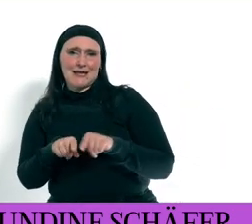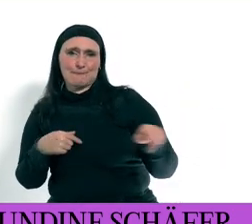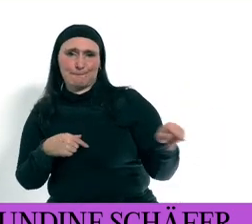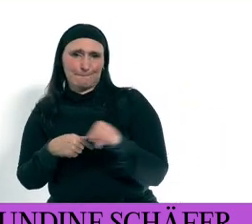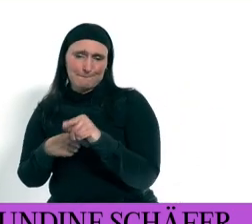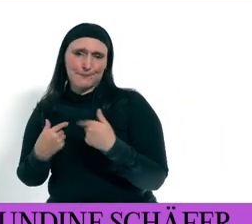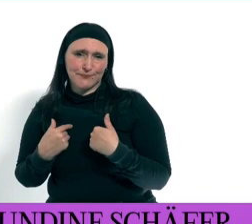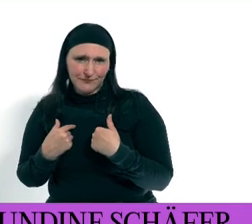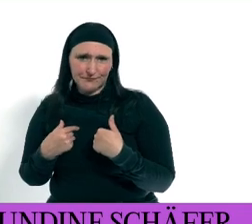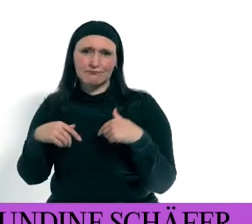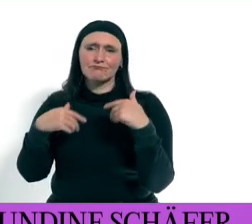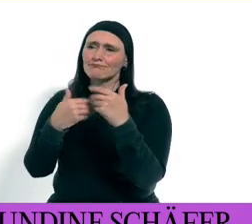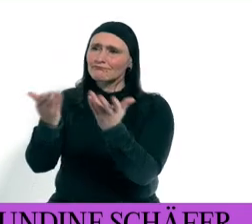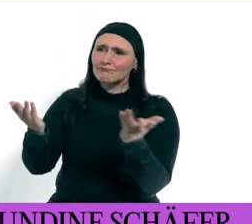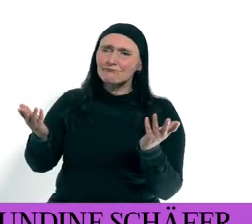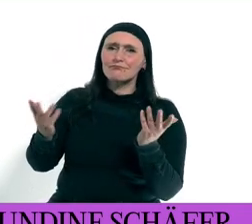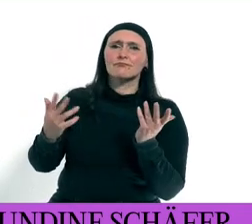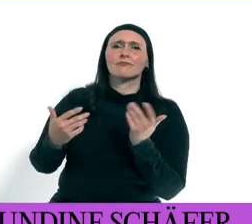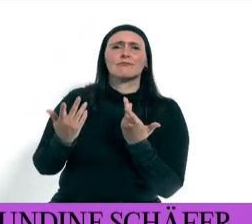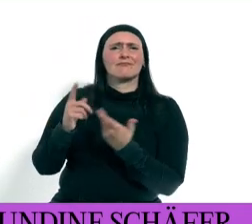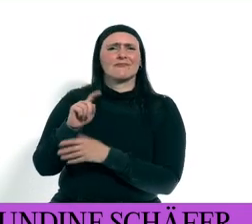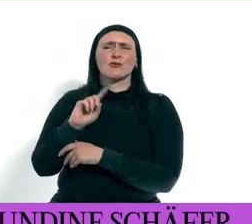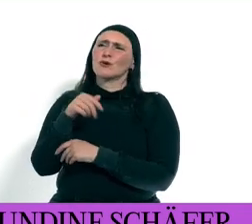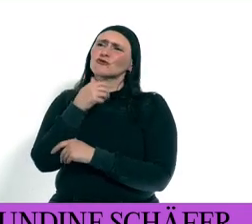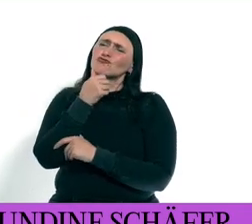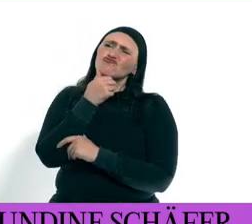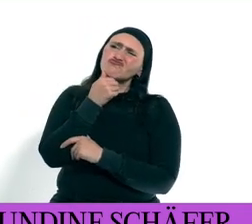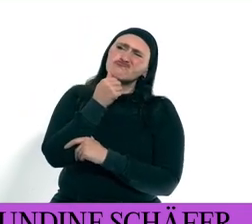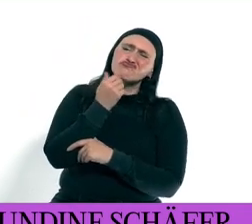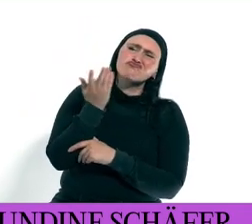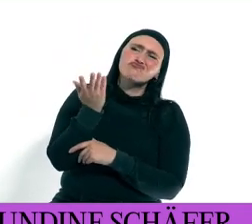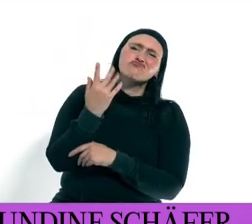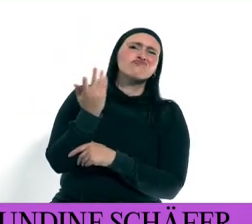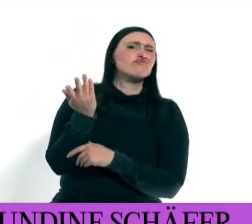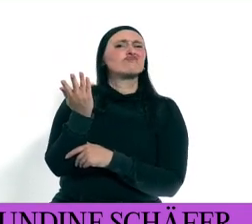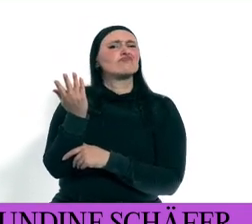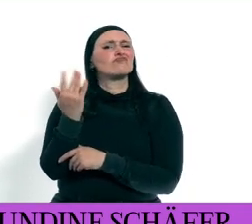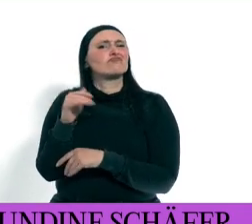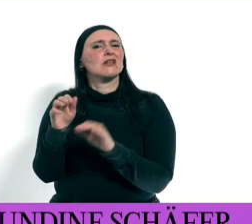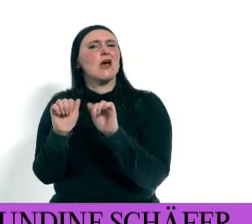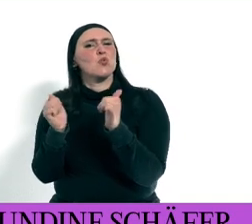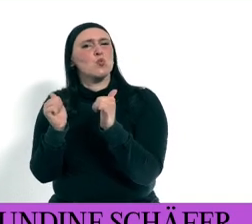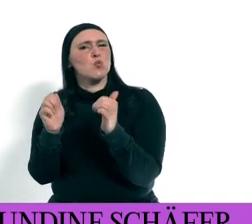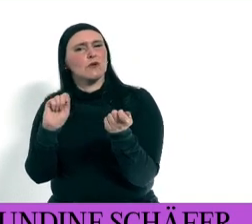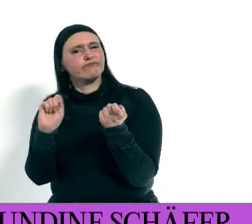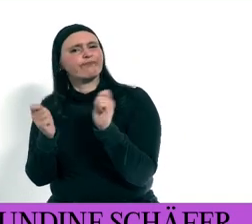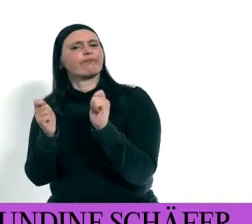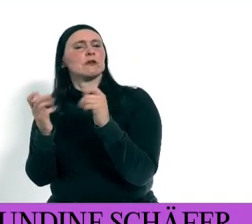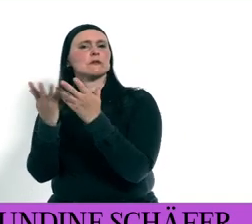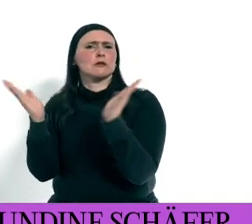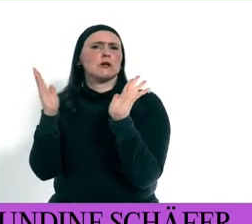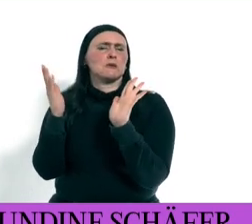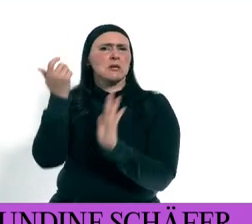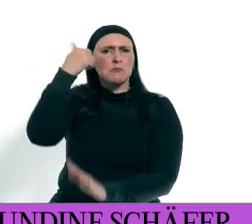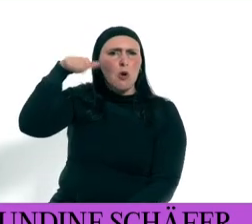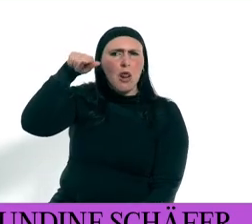beste Form, um genau diese Fragen zu thematisieren, zu diskutieren, und wir sagten uns, ja, das ist der öffentliche